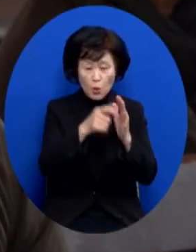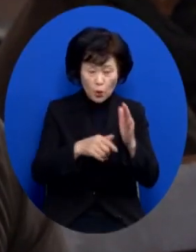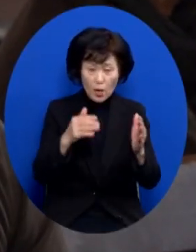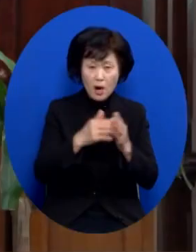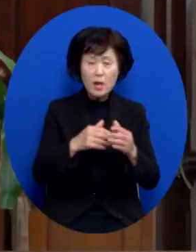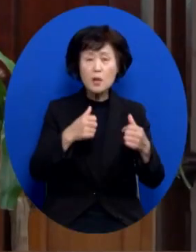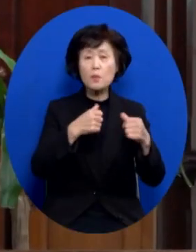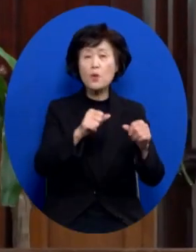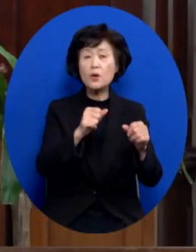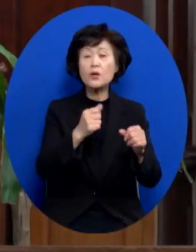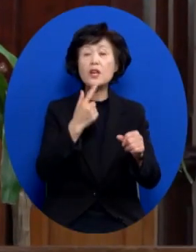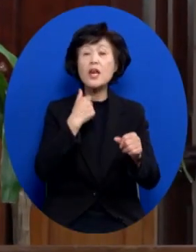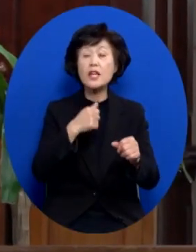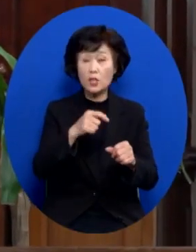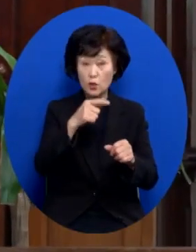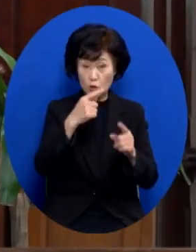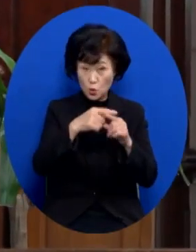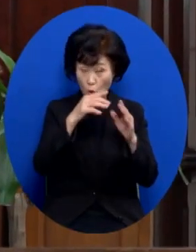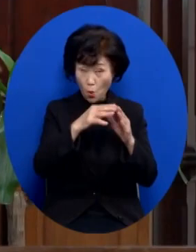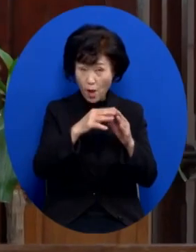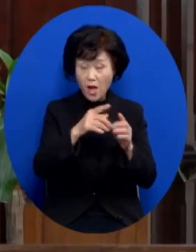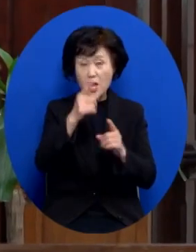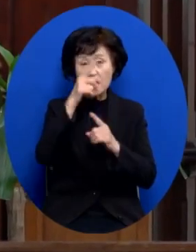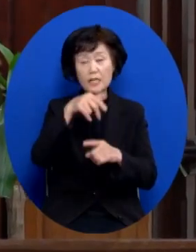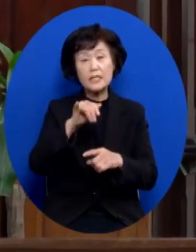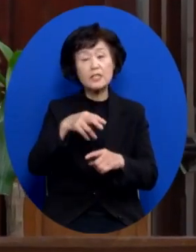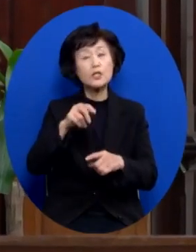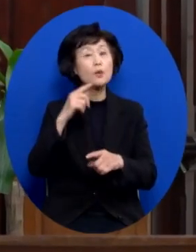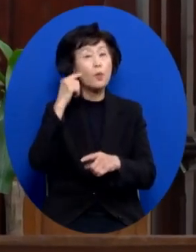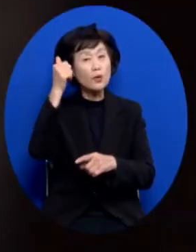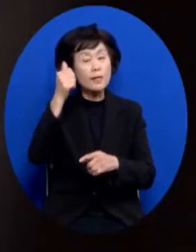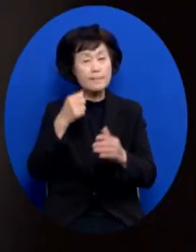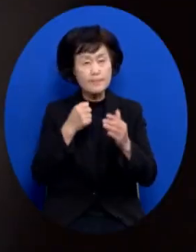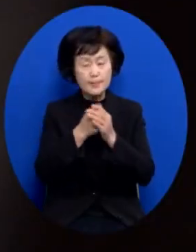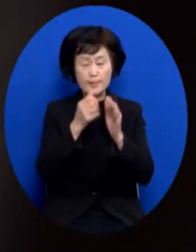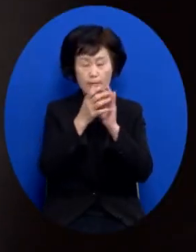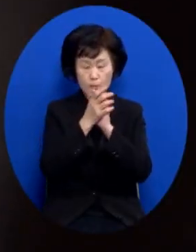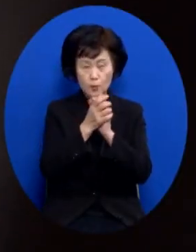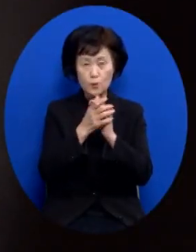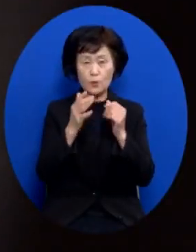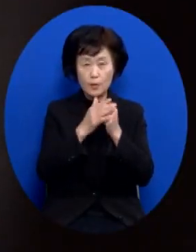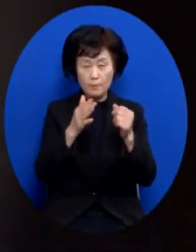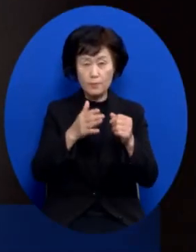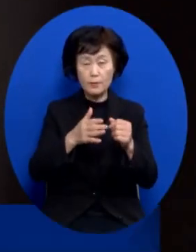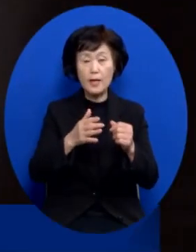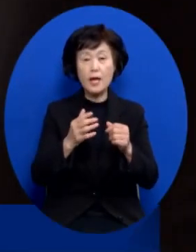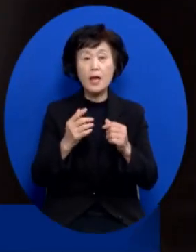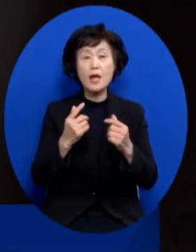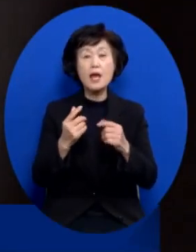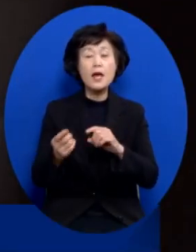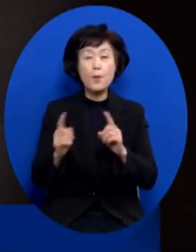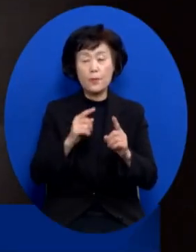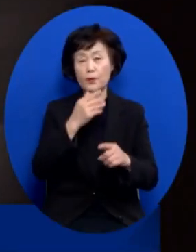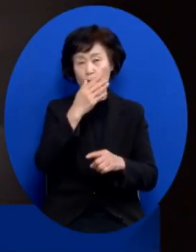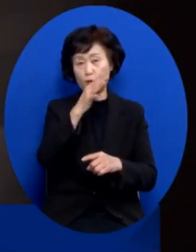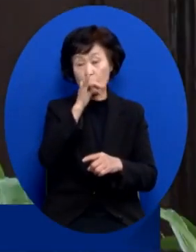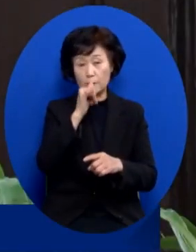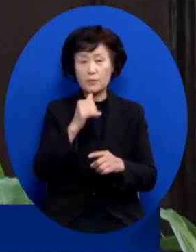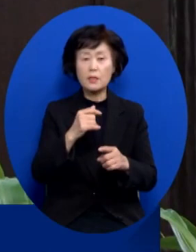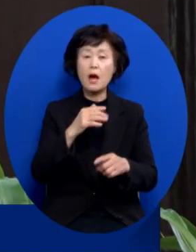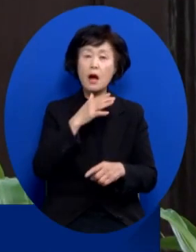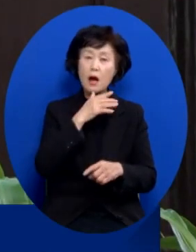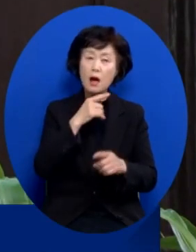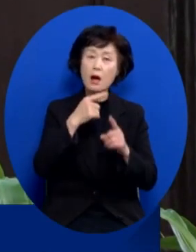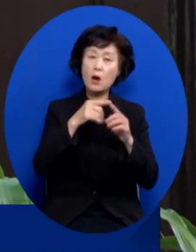교회를 살린 것은 이기선 목사의 결단과 기도였습니다. 아, 이 교회들이 이렇게 됐구나.